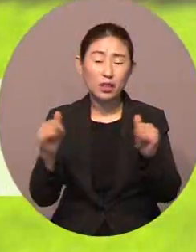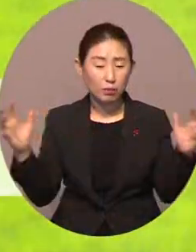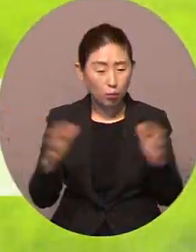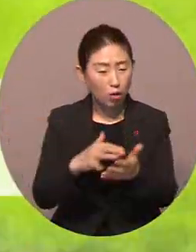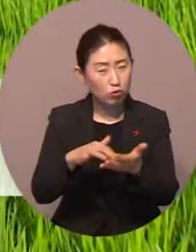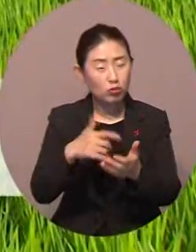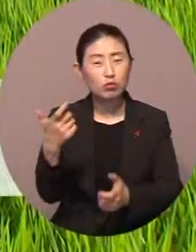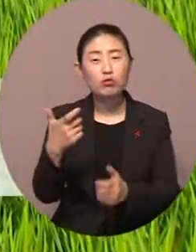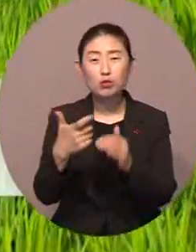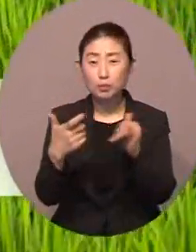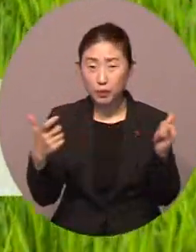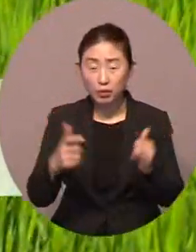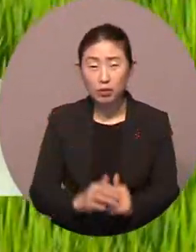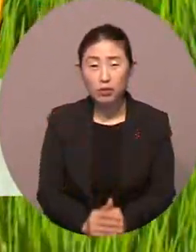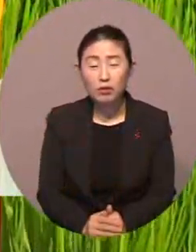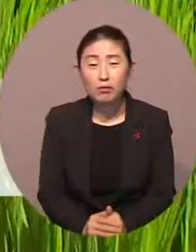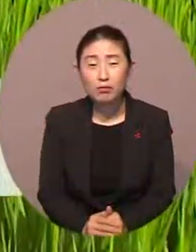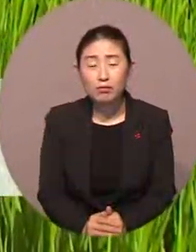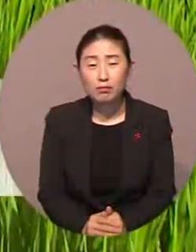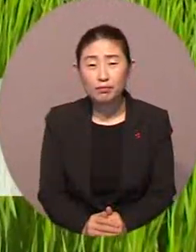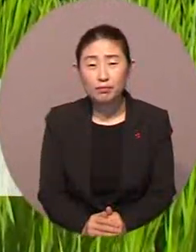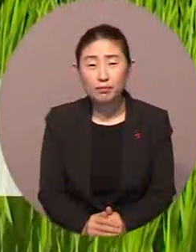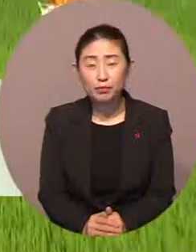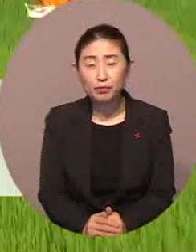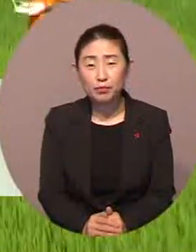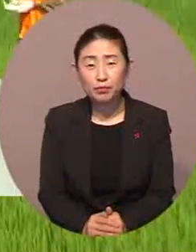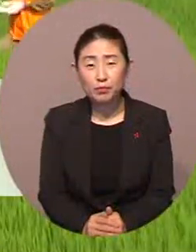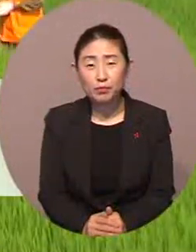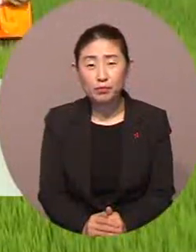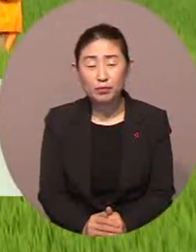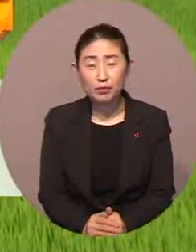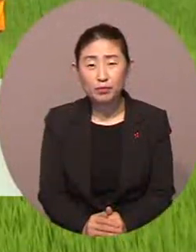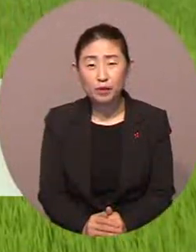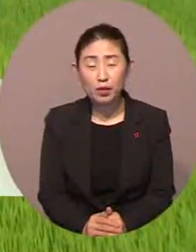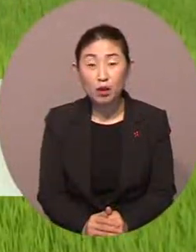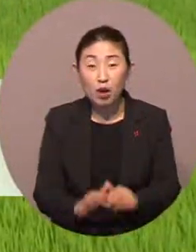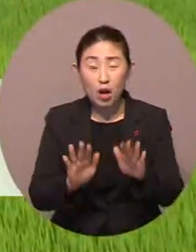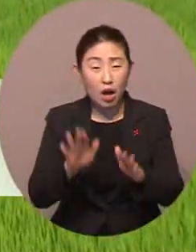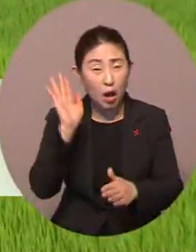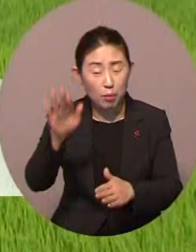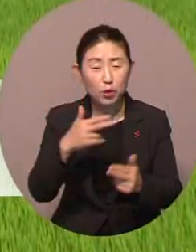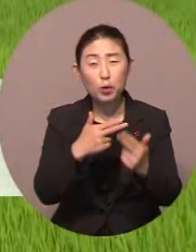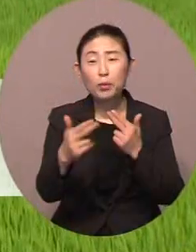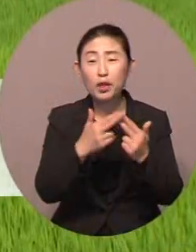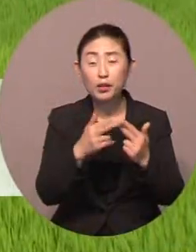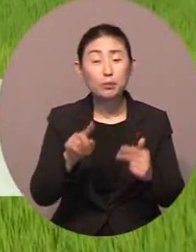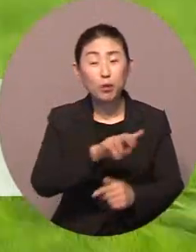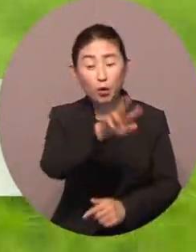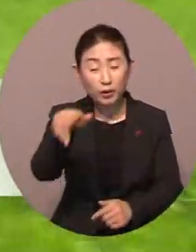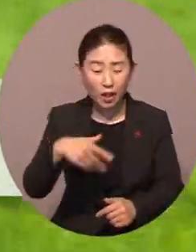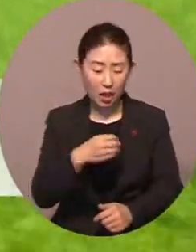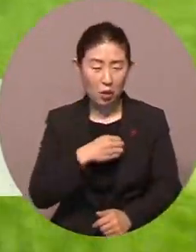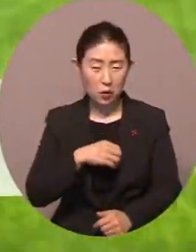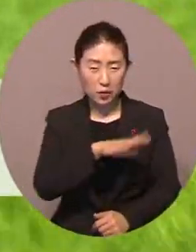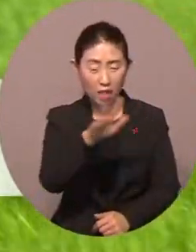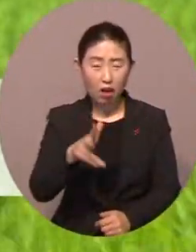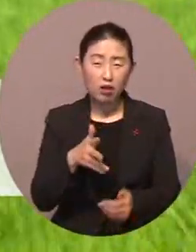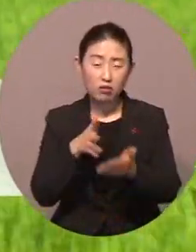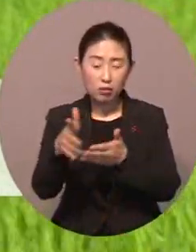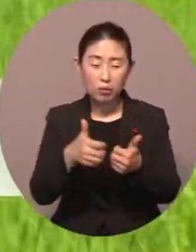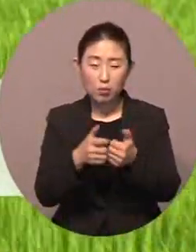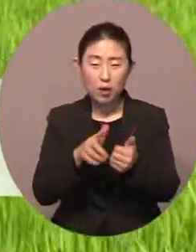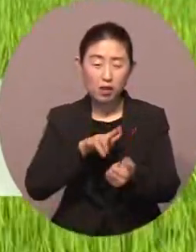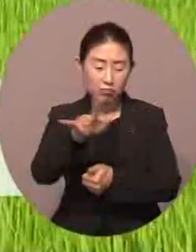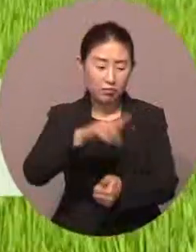60여명으로 구성된 홍성군 병해충 민간 방제단 연합회는 회원 모두 드론 방제 전문 자격증을